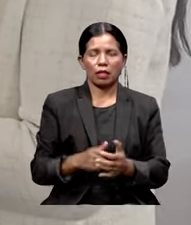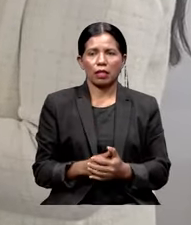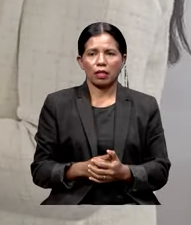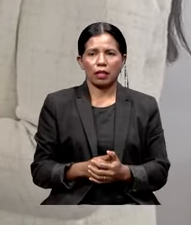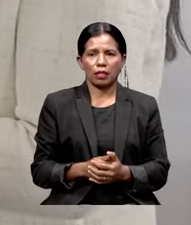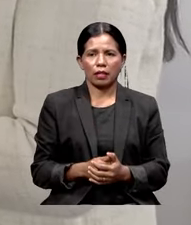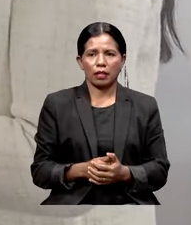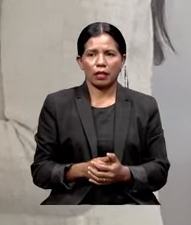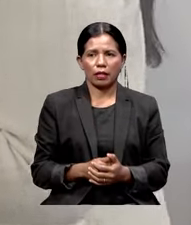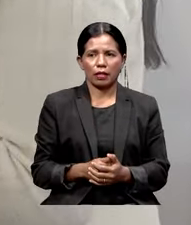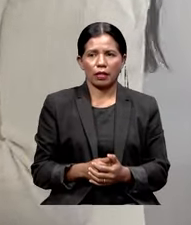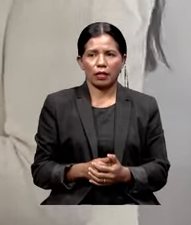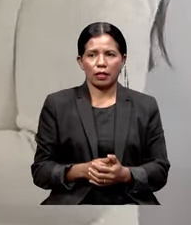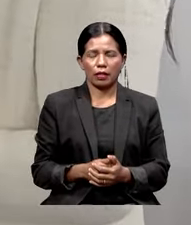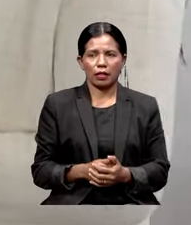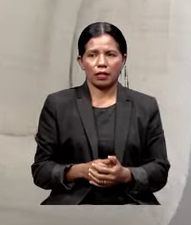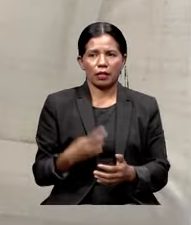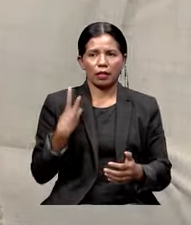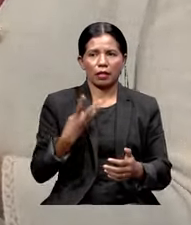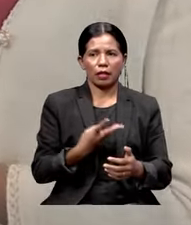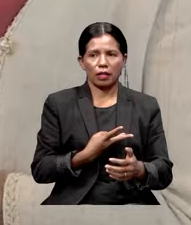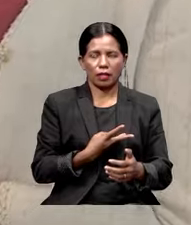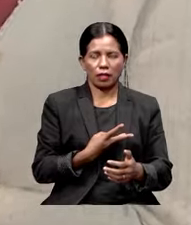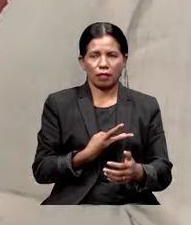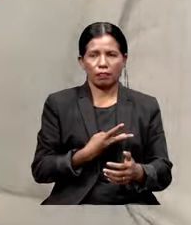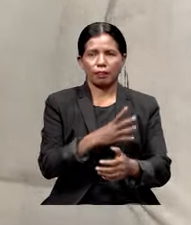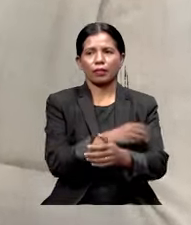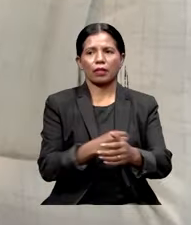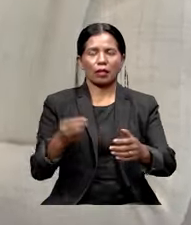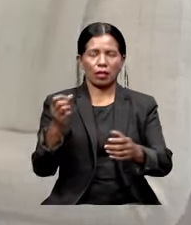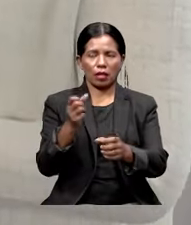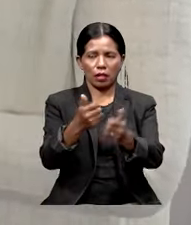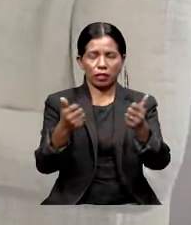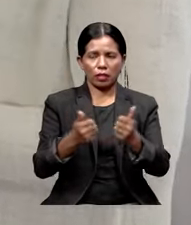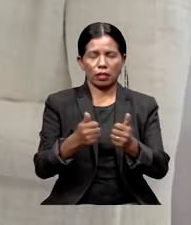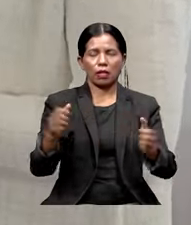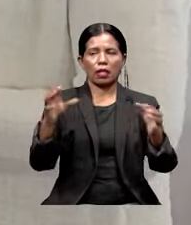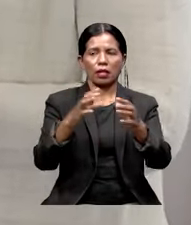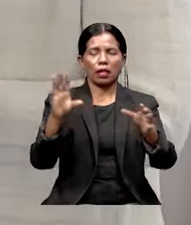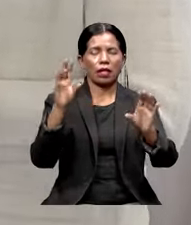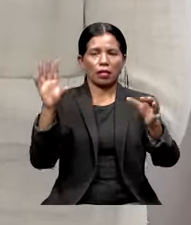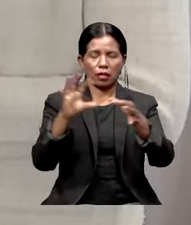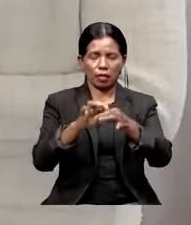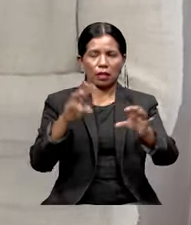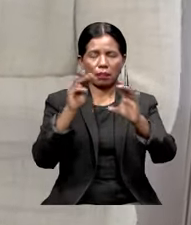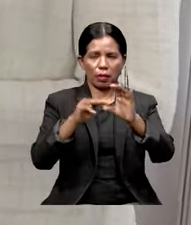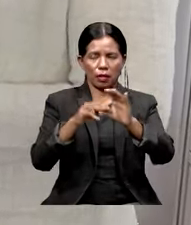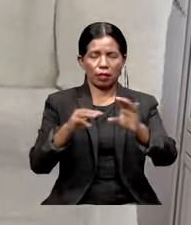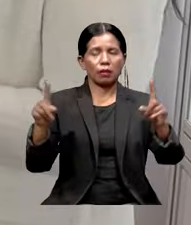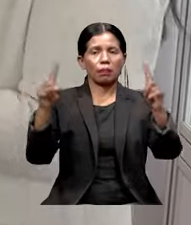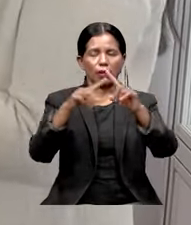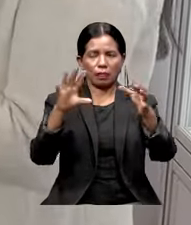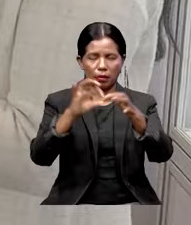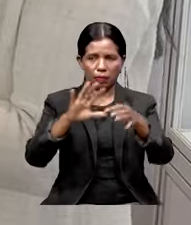ekspornya Mas Saida. Asing ane sama ihat yang kata asosiasi makar halo liga makaro membro.